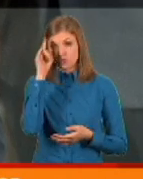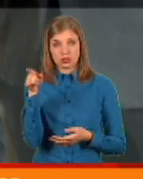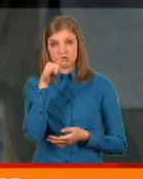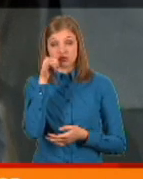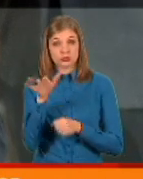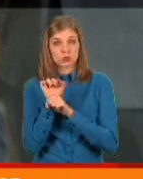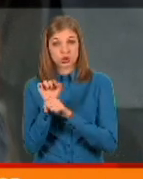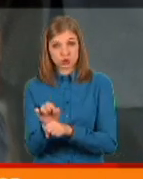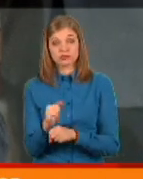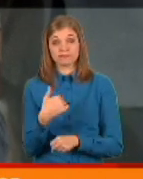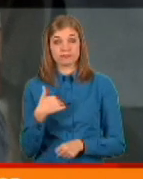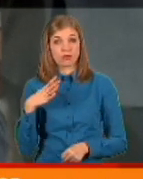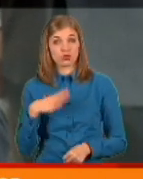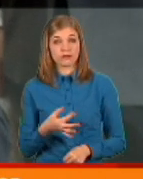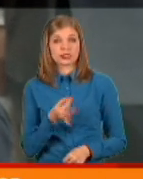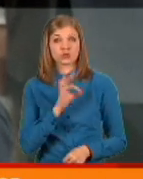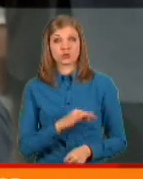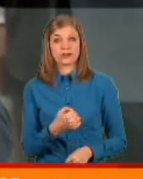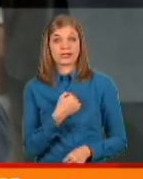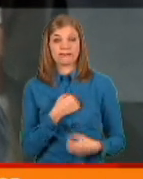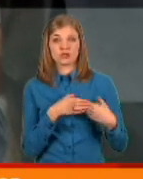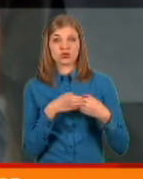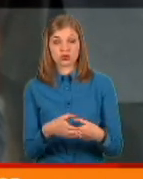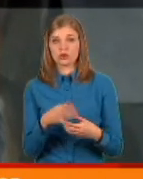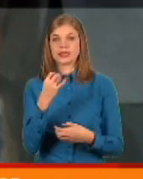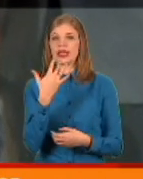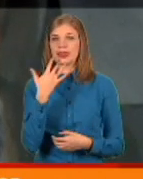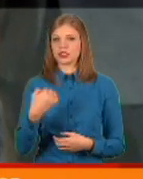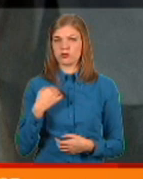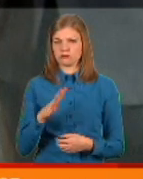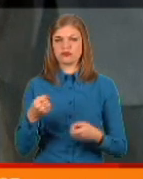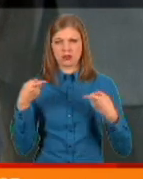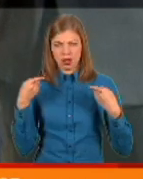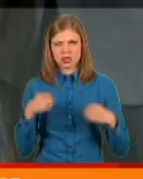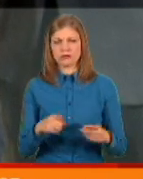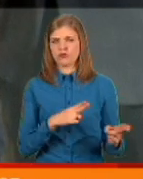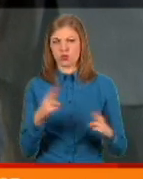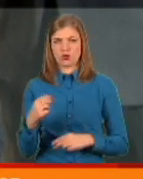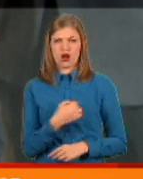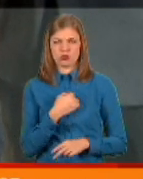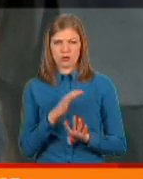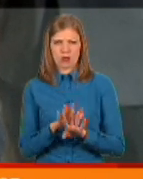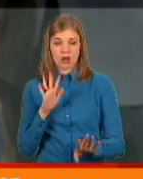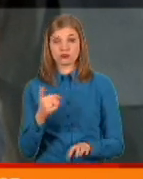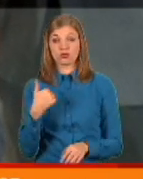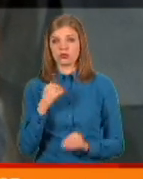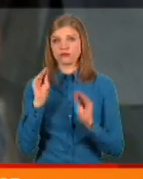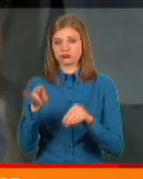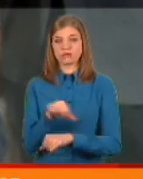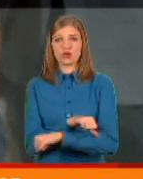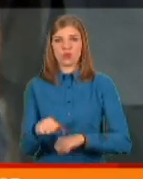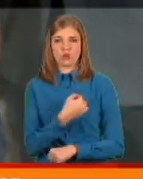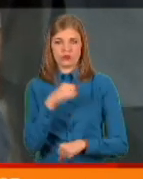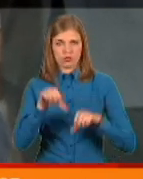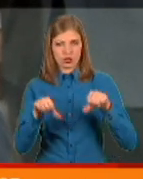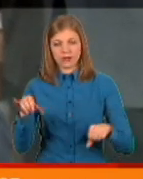не змогли їх зупинити, нам доведеться застосувати військо. Не Національну гвардію, а справжню регулярну армію. Ми поставимо на кордоні